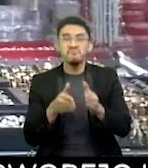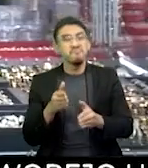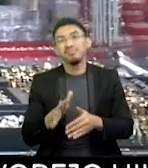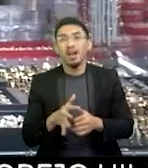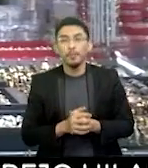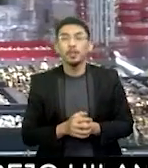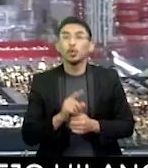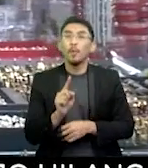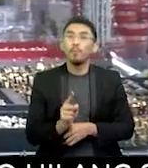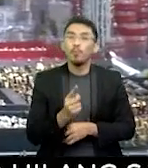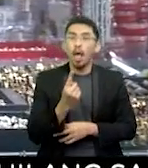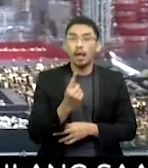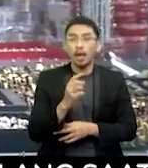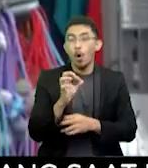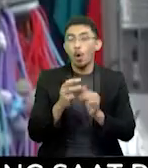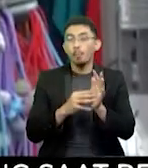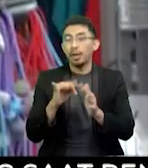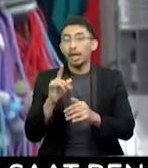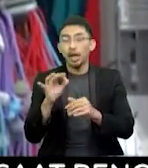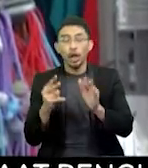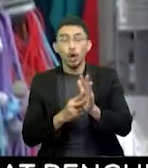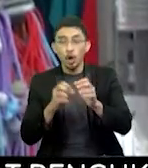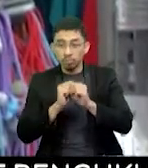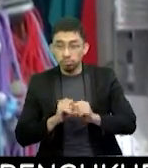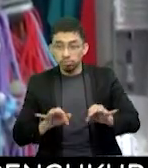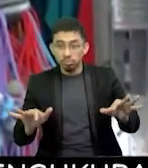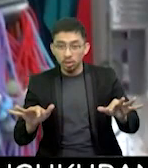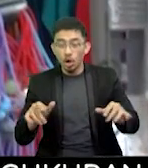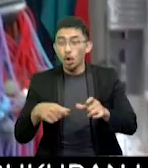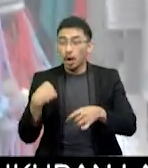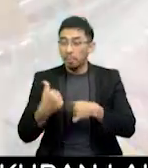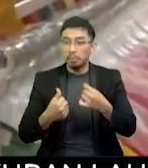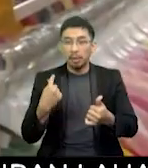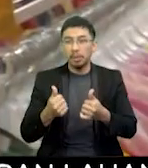mengeluh sepi pembeli. Karena itu mereka menyiasatinya dengan berjualan online.